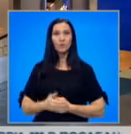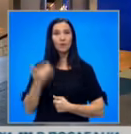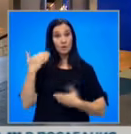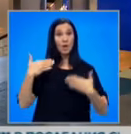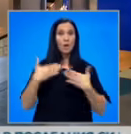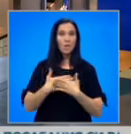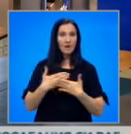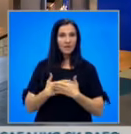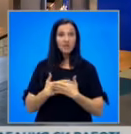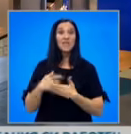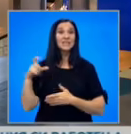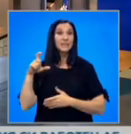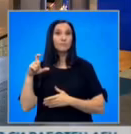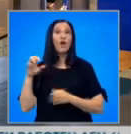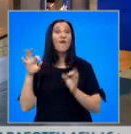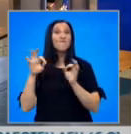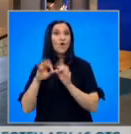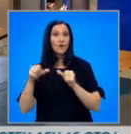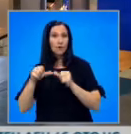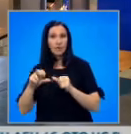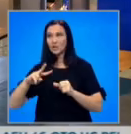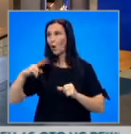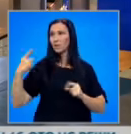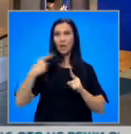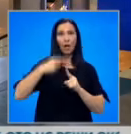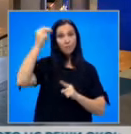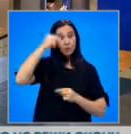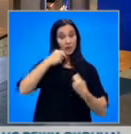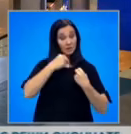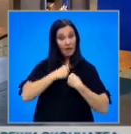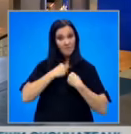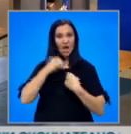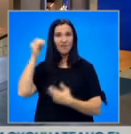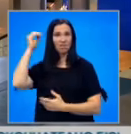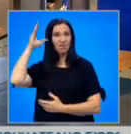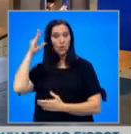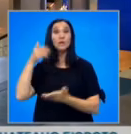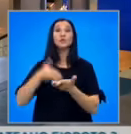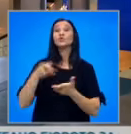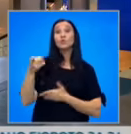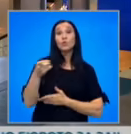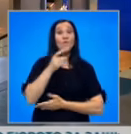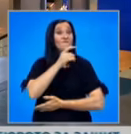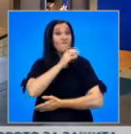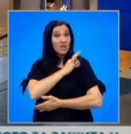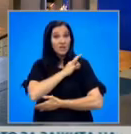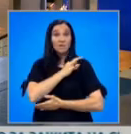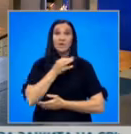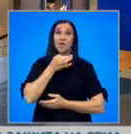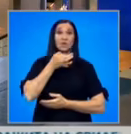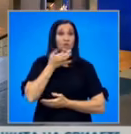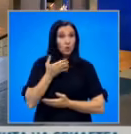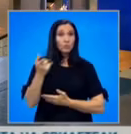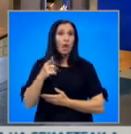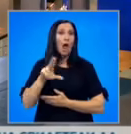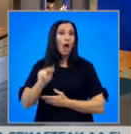Добър вечер от Страсбург. Фон дер Лайен се обърна към българите да вярват на науката, защото ваксините са сигурни.